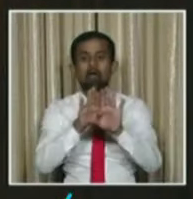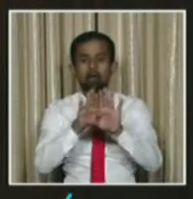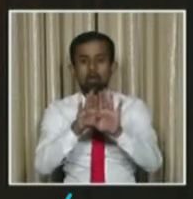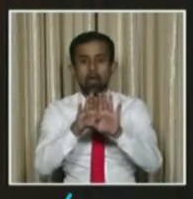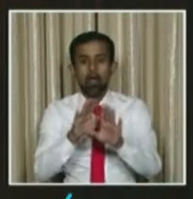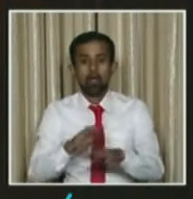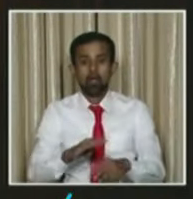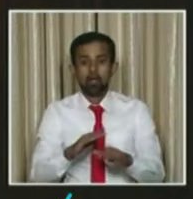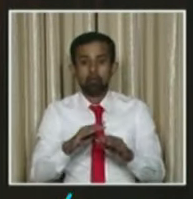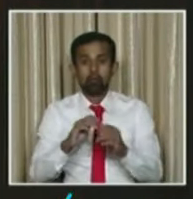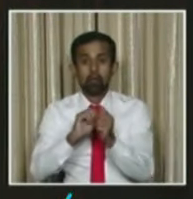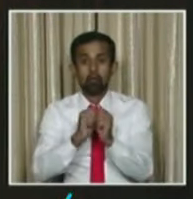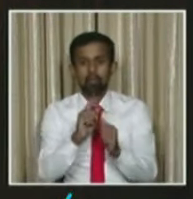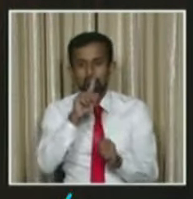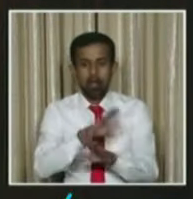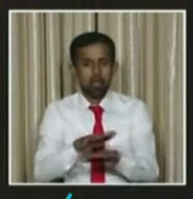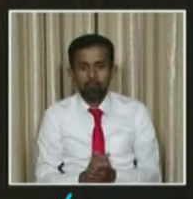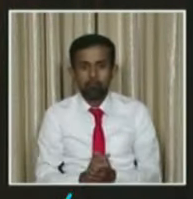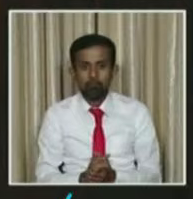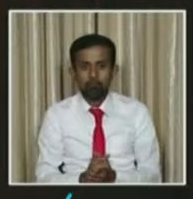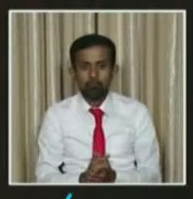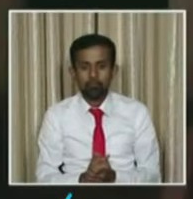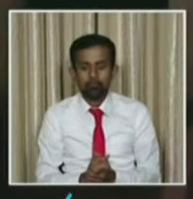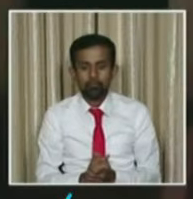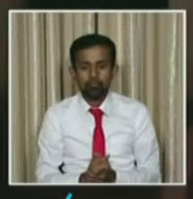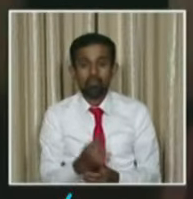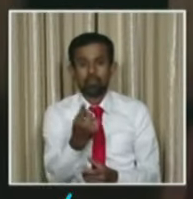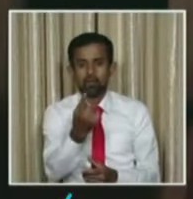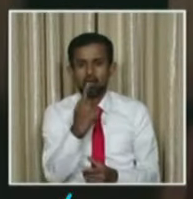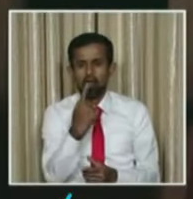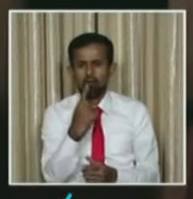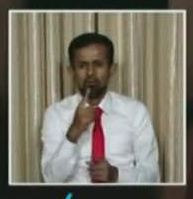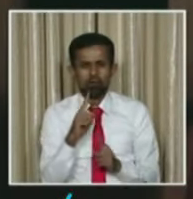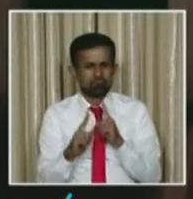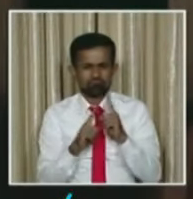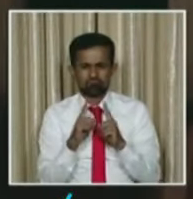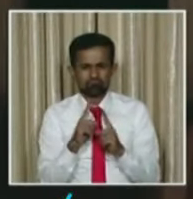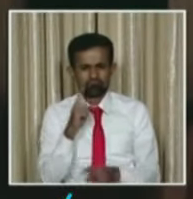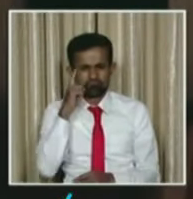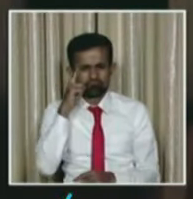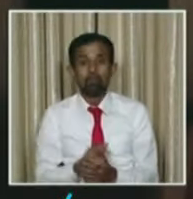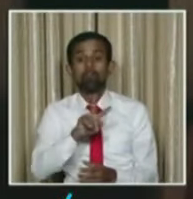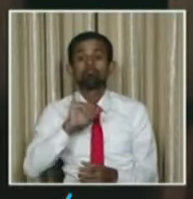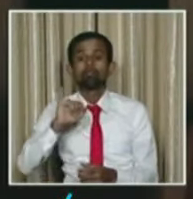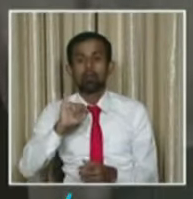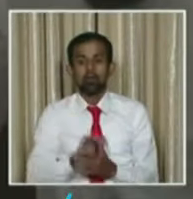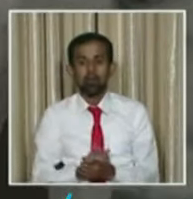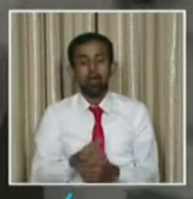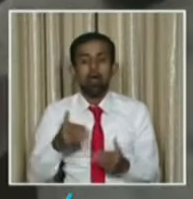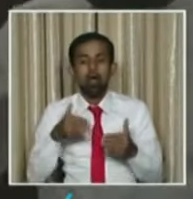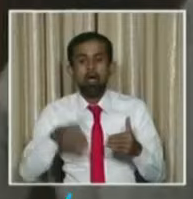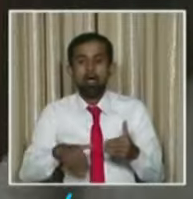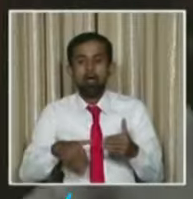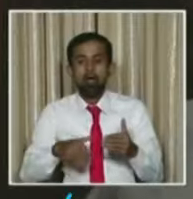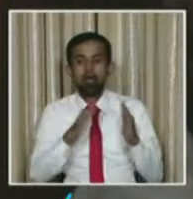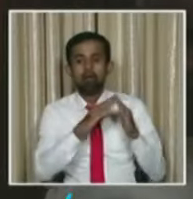ළමා නිවාසයේ රෙපෙයාර් එකක් නැහැ. එකදු ළමෙක්වත් ළමා නිවාසයේ නැහැ. කියන කතාව මම ඉතාම කනගාටුවෙන් බැහැර කරනවා. අද වෙනකොට රෙපෙයාර් එකක්